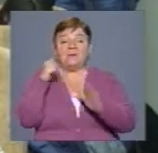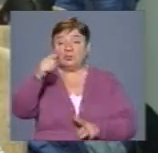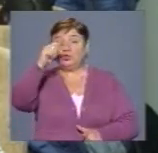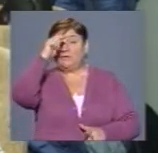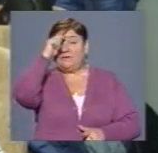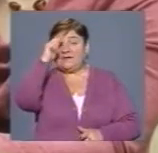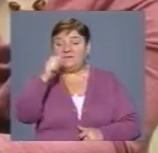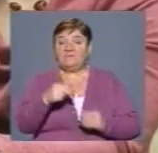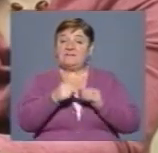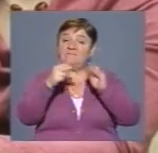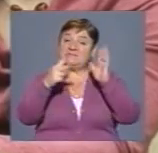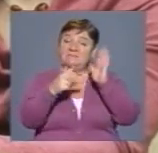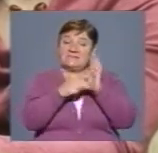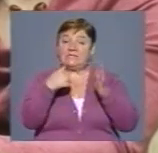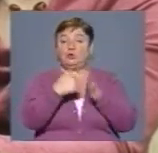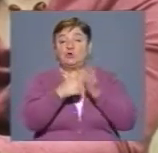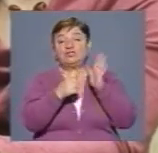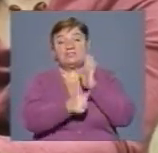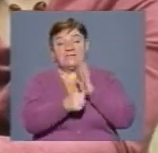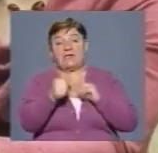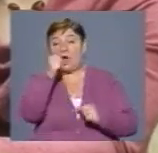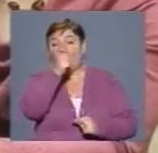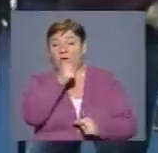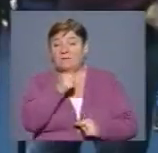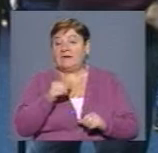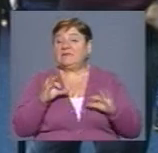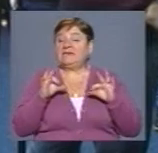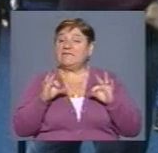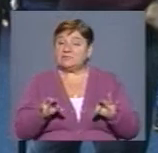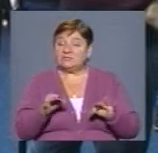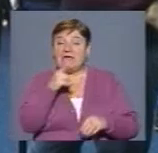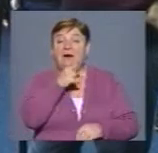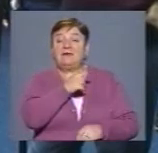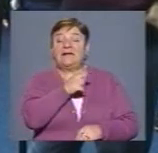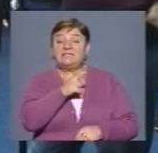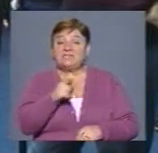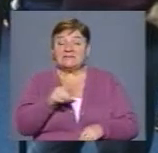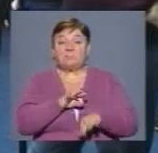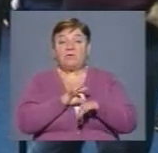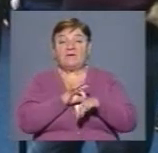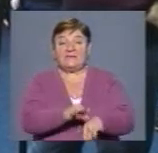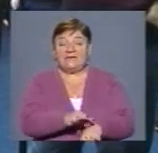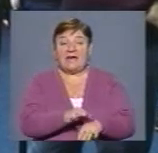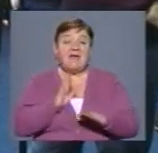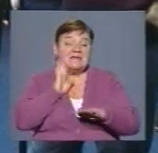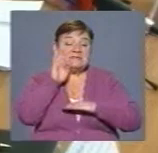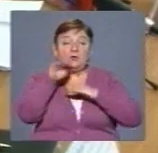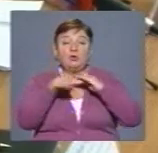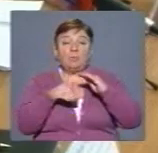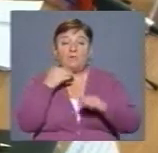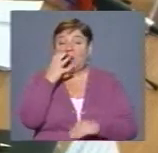чоловіків віком 18-60 років не відповідає дійсності. На час проведення зборів працює цілодобова гаряча